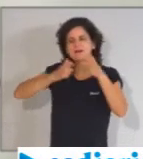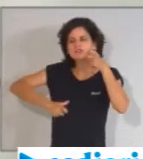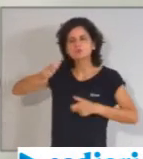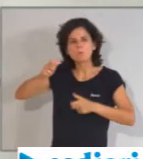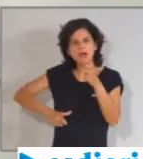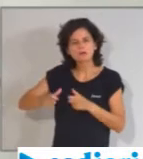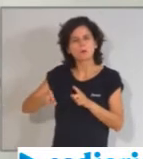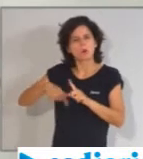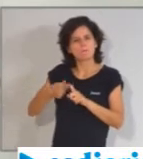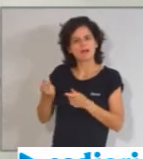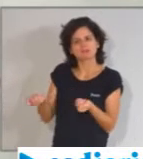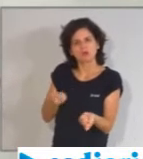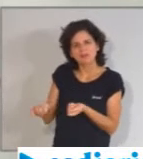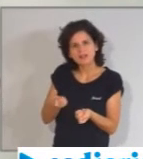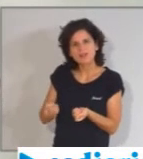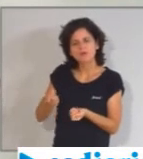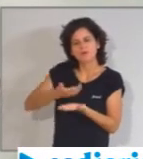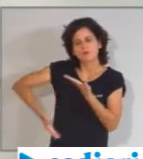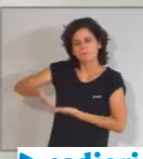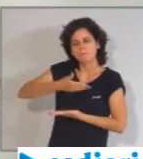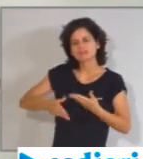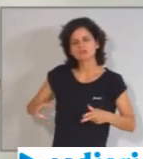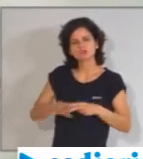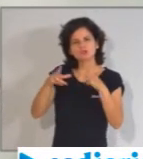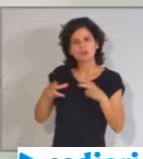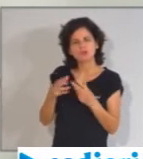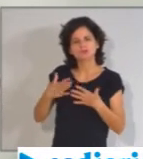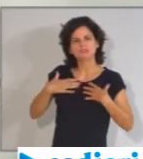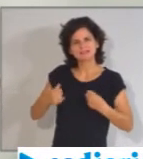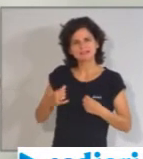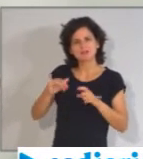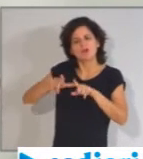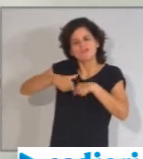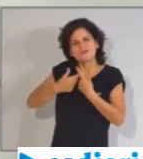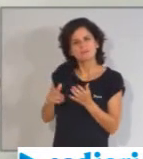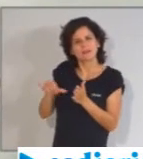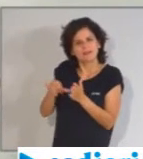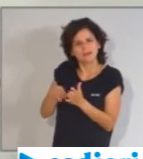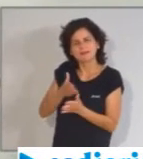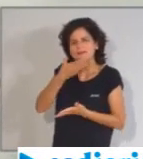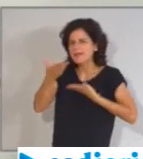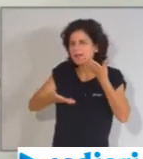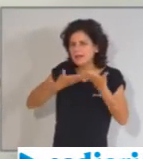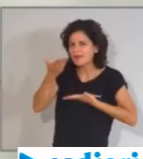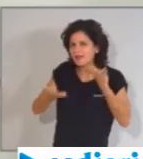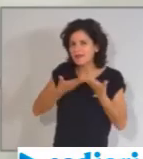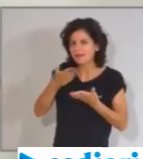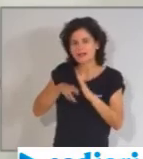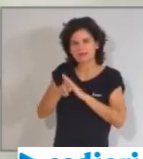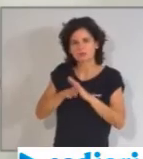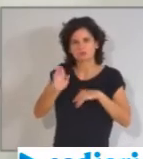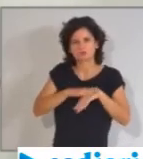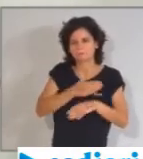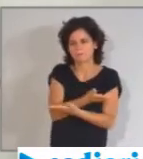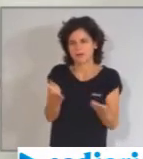coordinació sociosanitària amb una mirada més social i familiar dels recursos d'atenció a persones majors. Fins ací el que jo